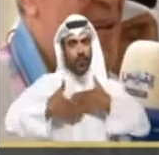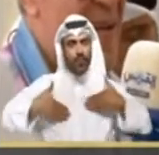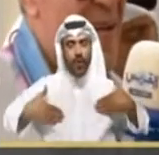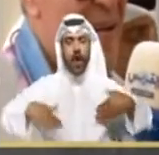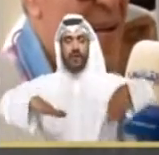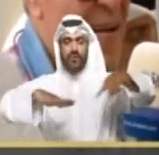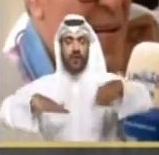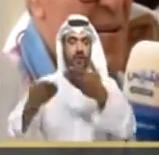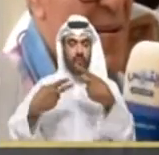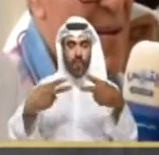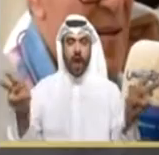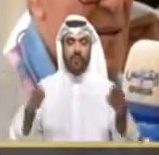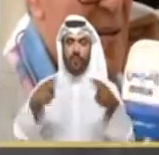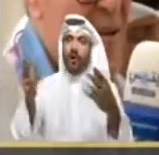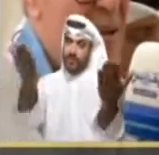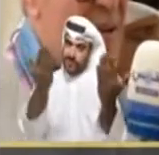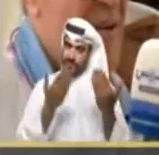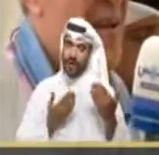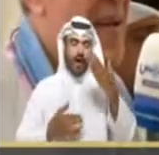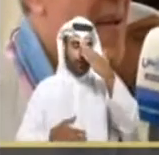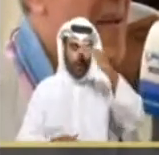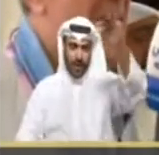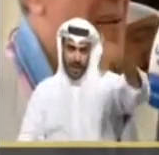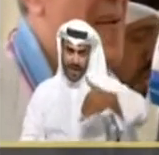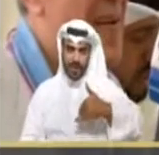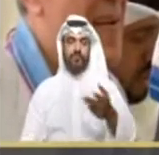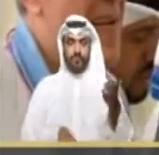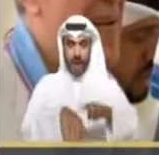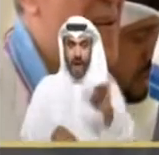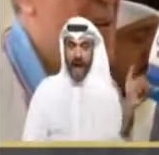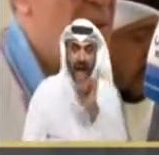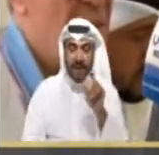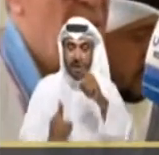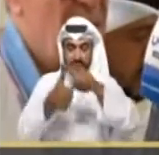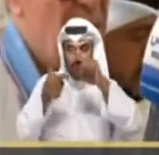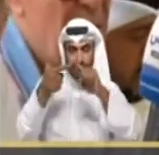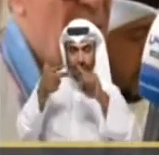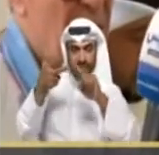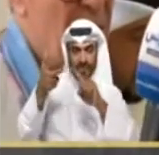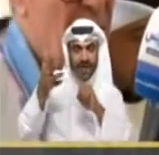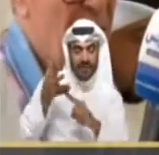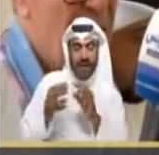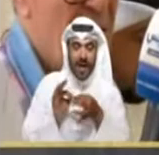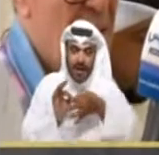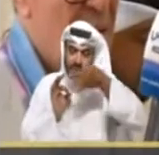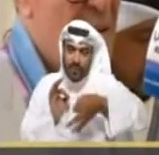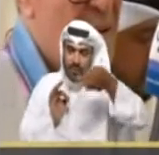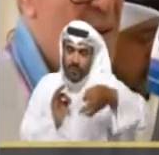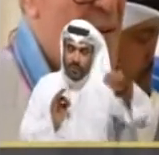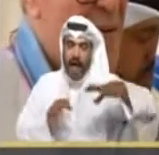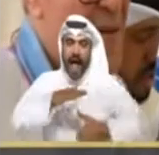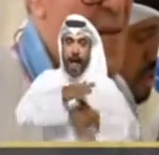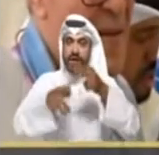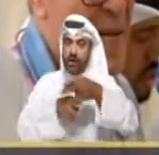عليهم هذه الفكرة ووافقوا على هذا الأمر. الأهم ما جاء في هذا الاجتماع بأني نقلت رسالة